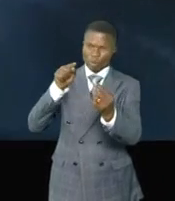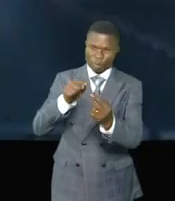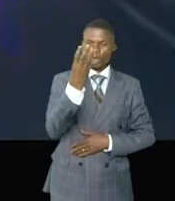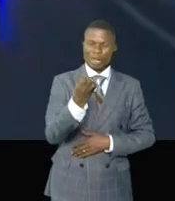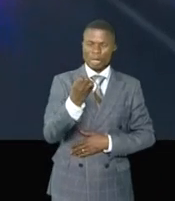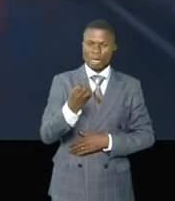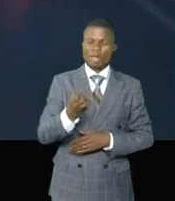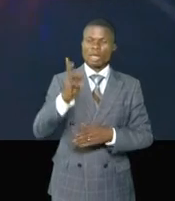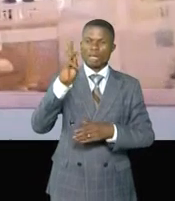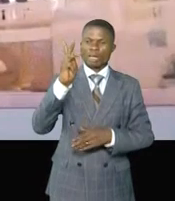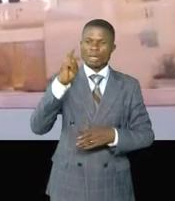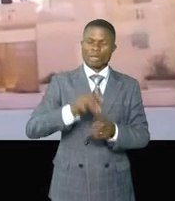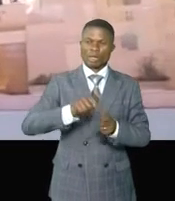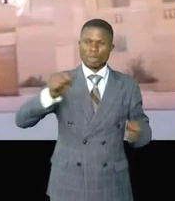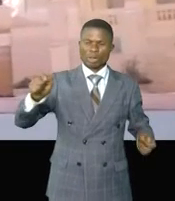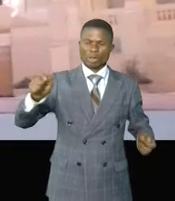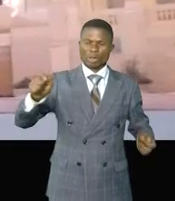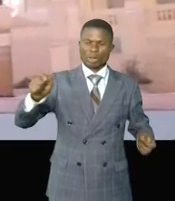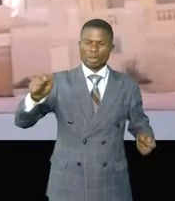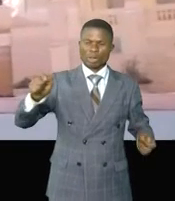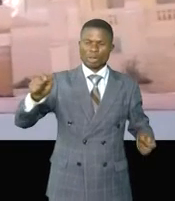kilomètres pour atteindre le palais officiel El